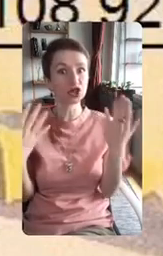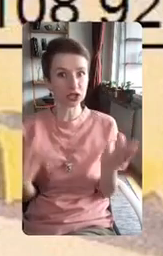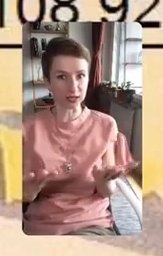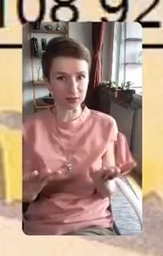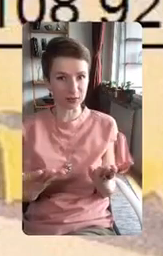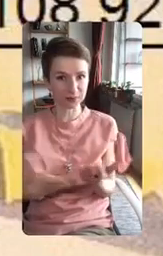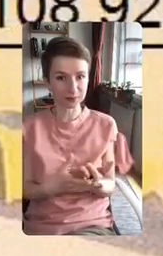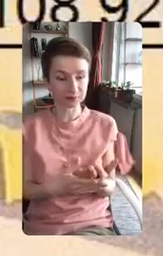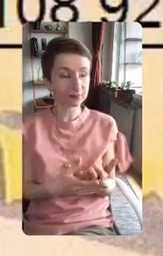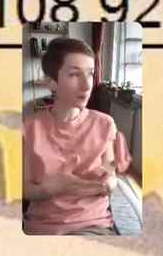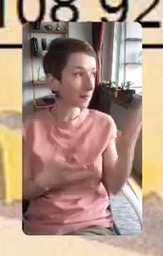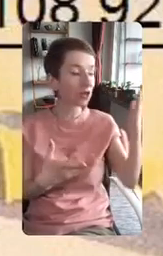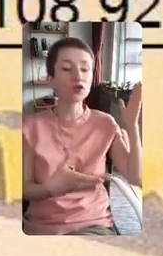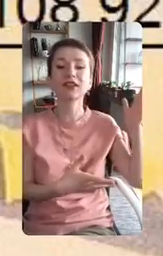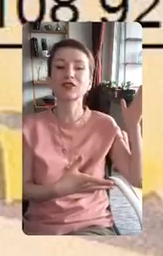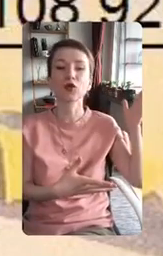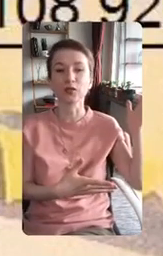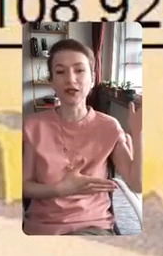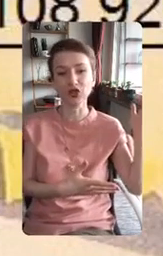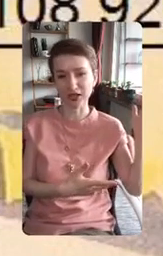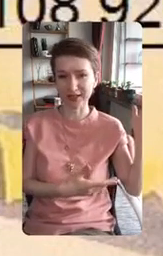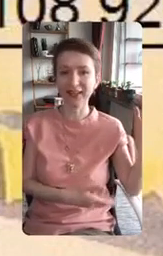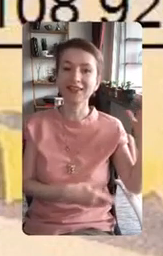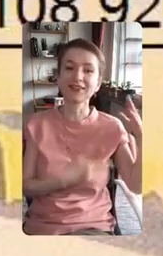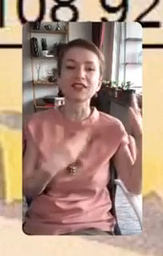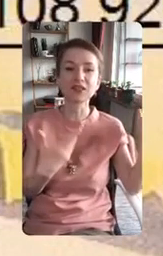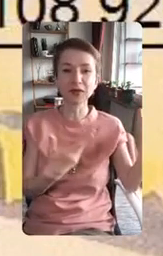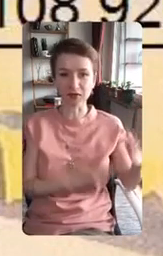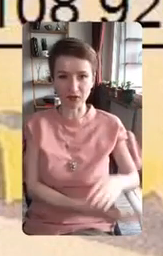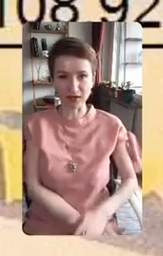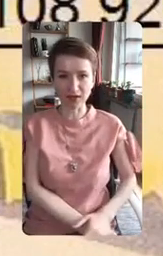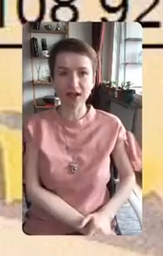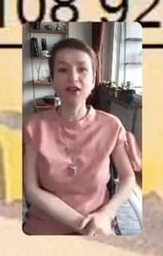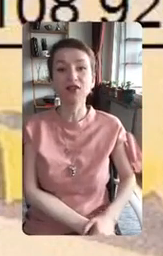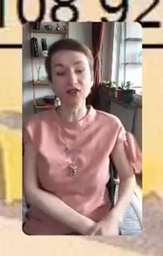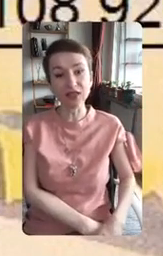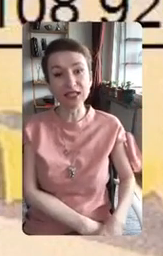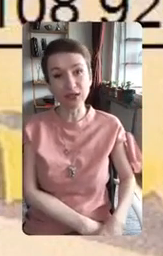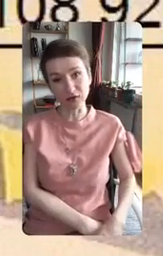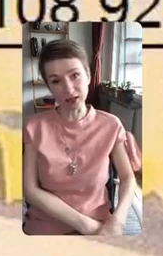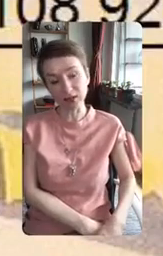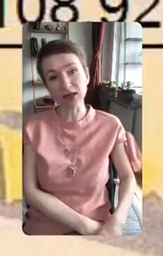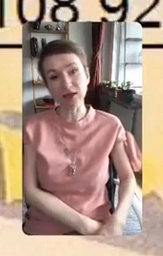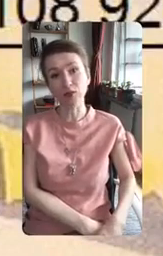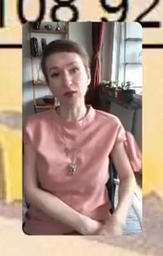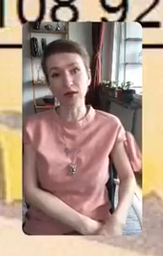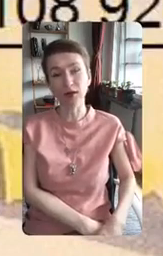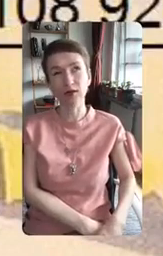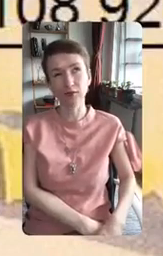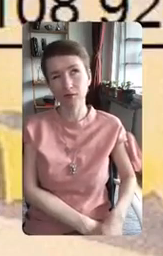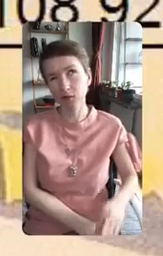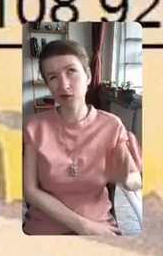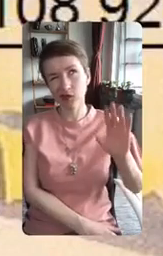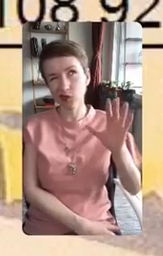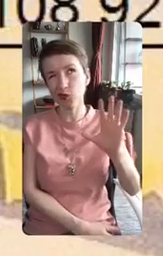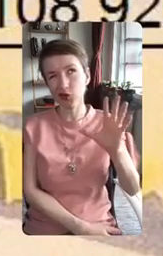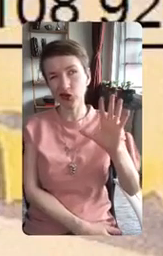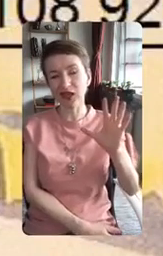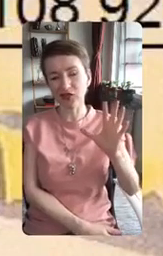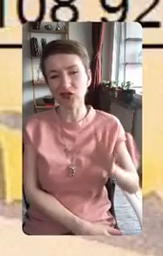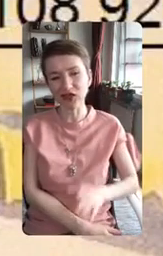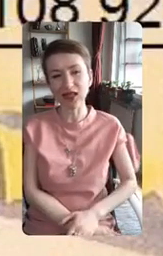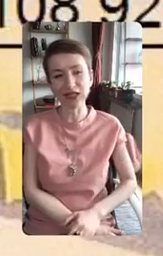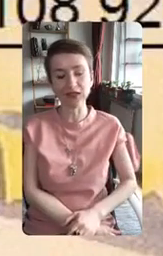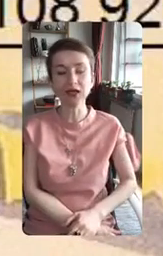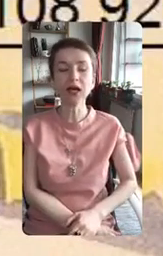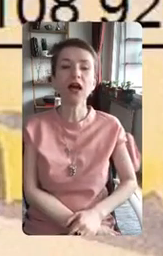особыми разрешениями. Но это Стокгольм сейчас, 21 век. В 19-18, ну и